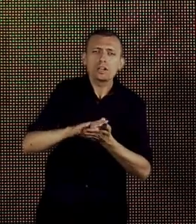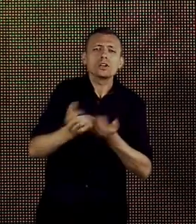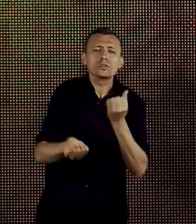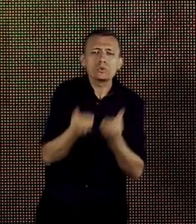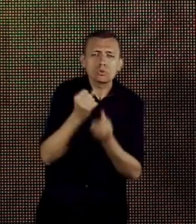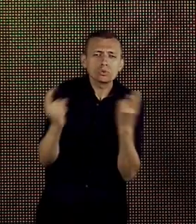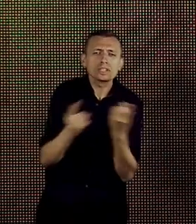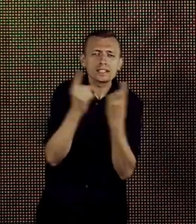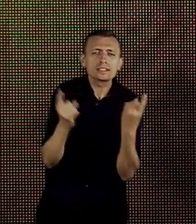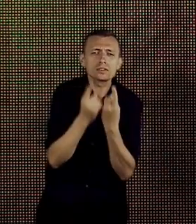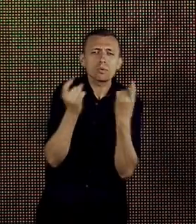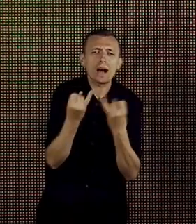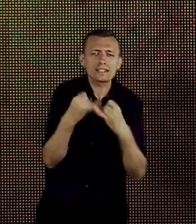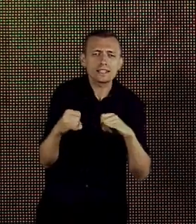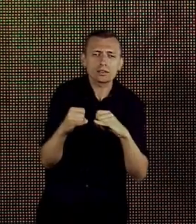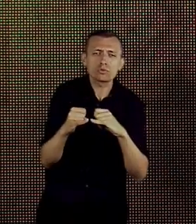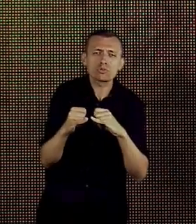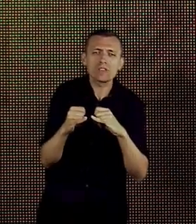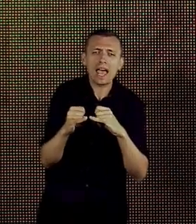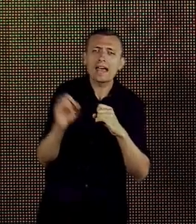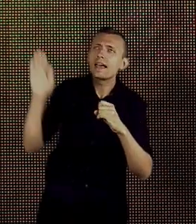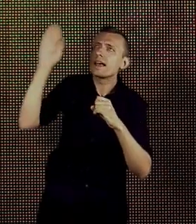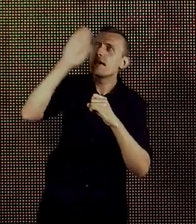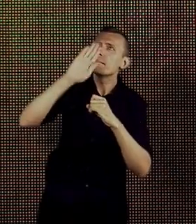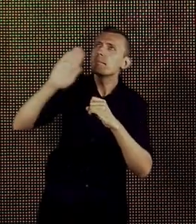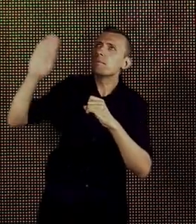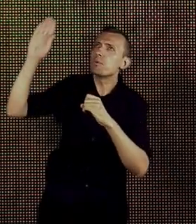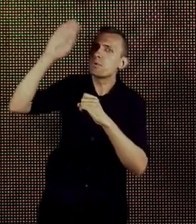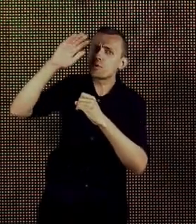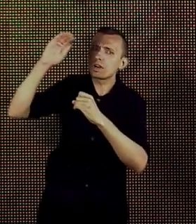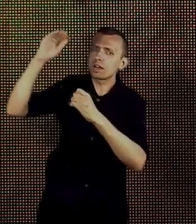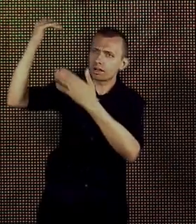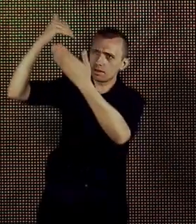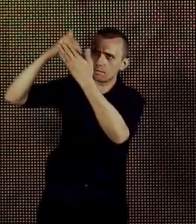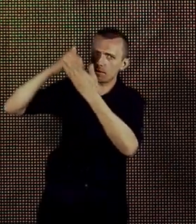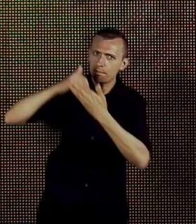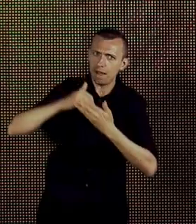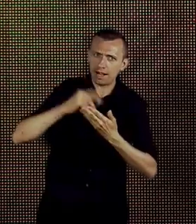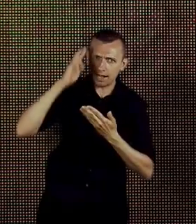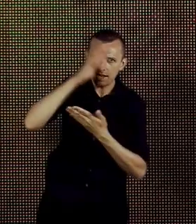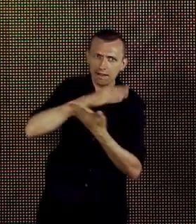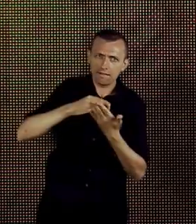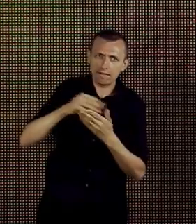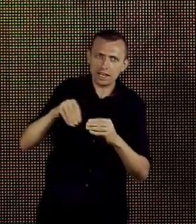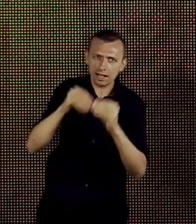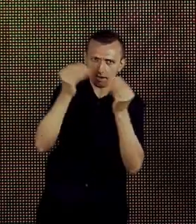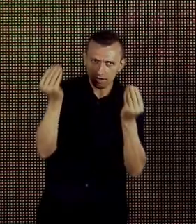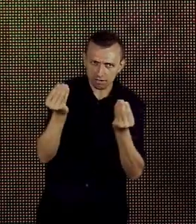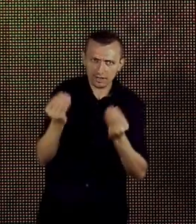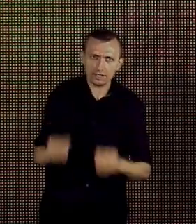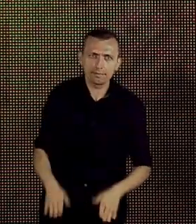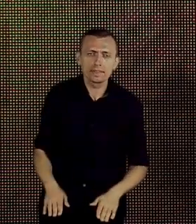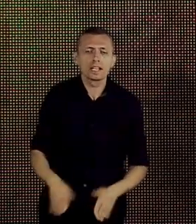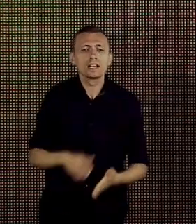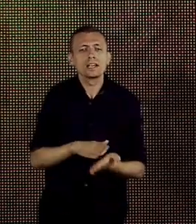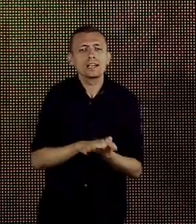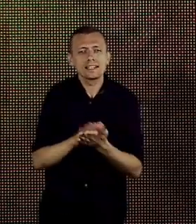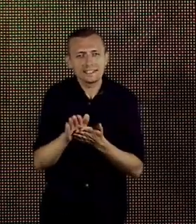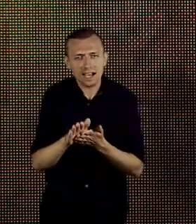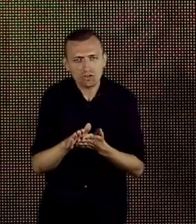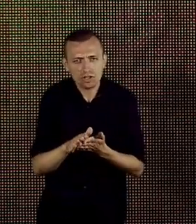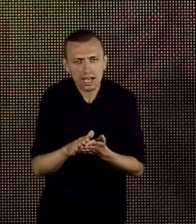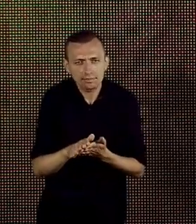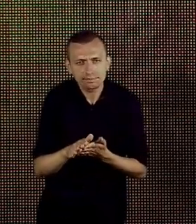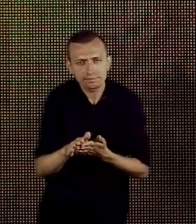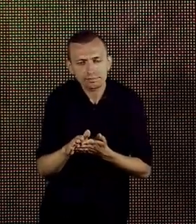rozdziale, w wierszach od 21 do 24, przeczytam je w nowym przekładzie, a potem będę odnosił się do troszeczkę innego przekładu,